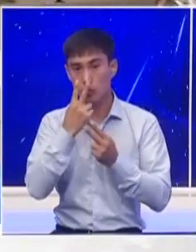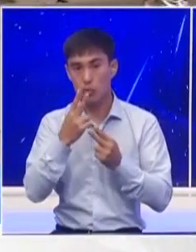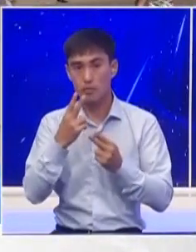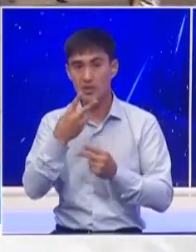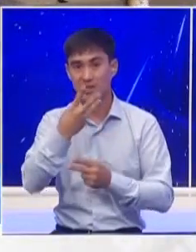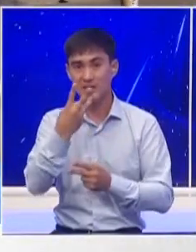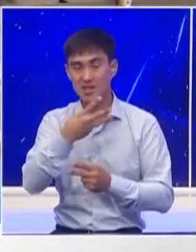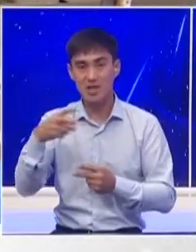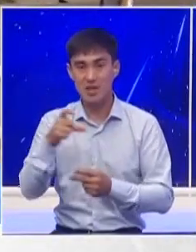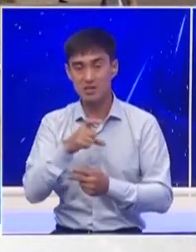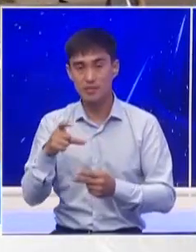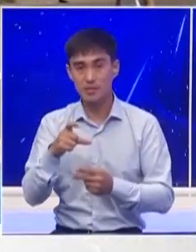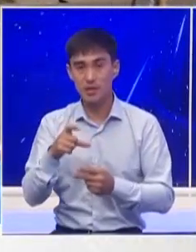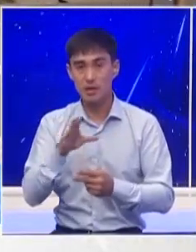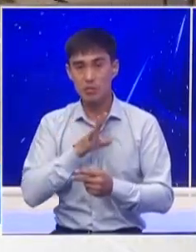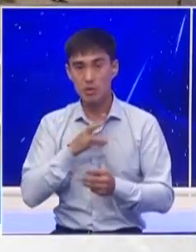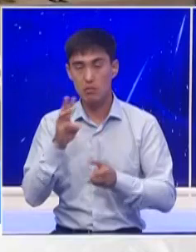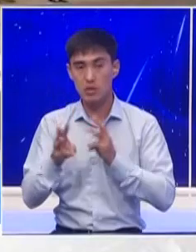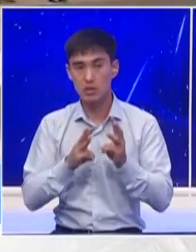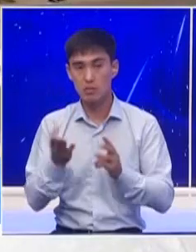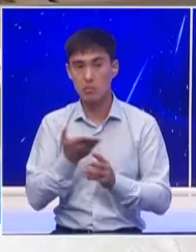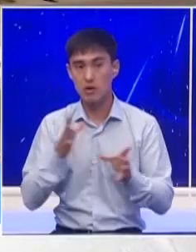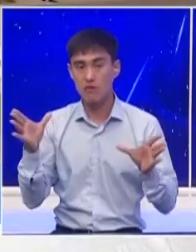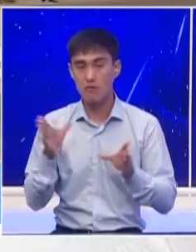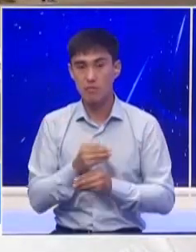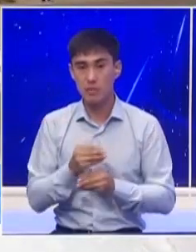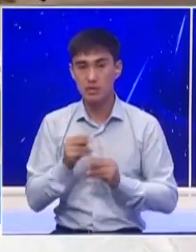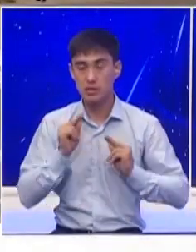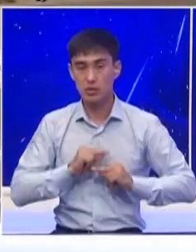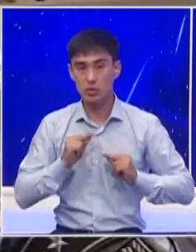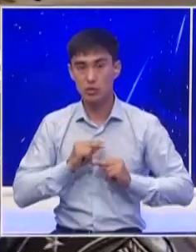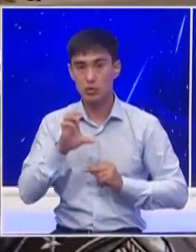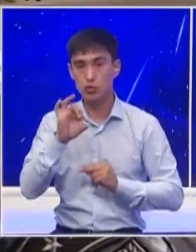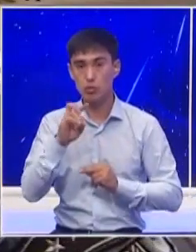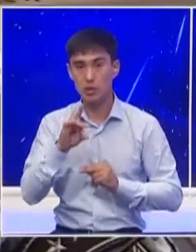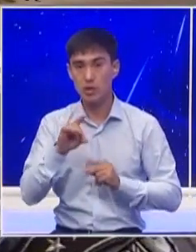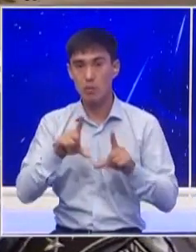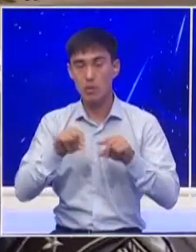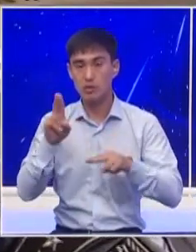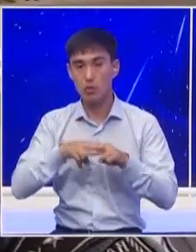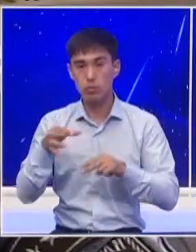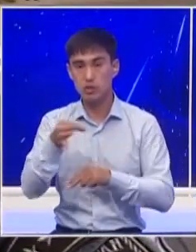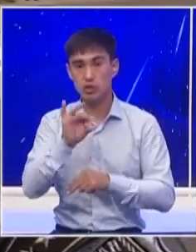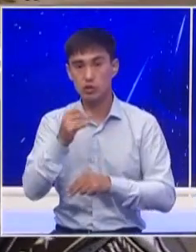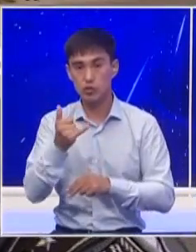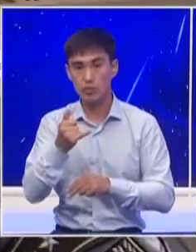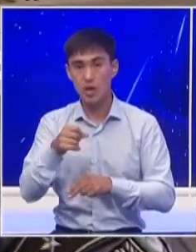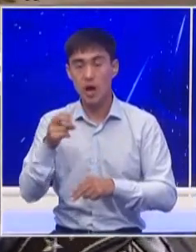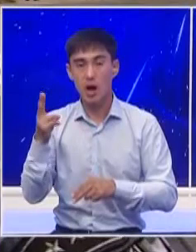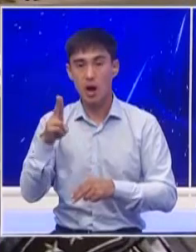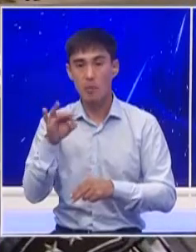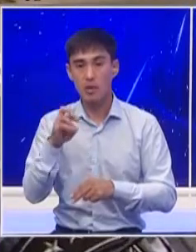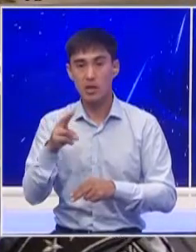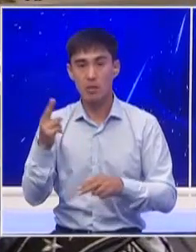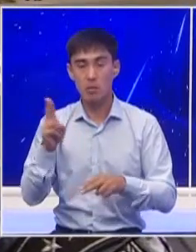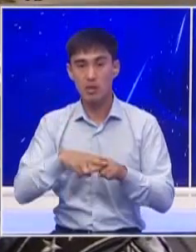третий этаж, пылал пожаром. Мы вместе с сотрудниками СОБР, департамента полиции области Джицу, капитаном полиции